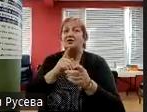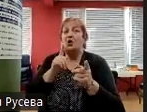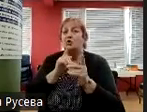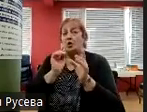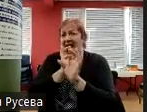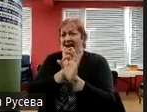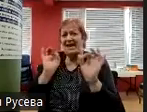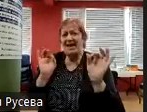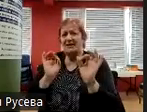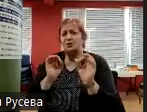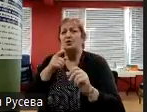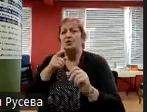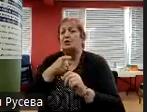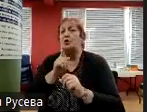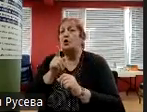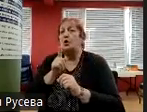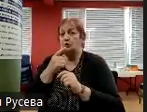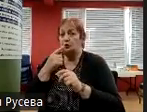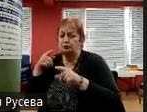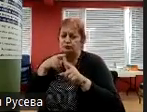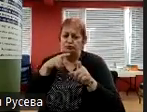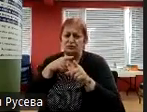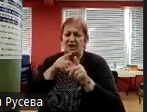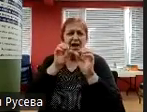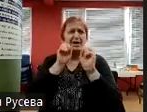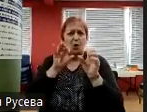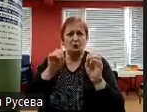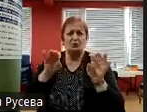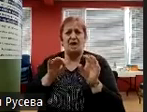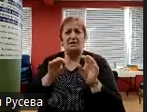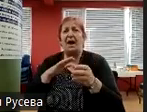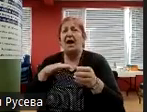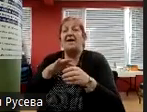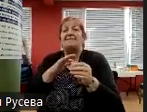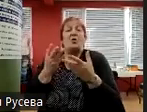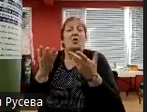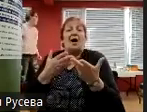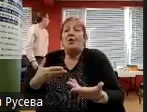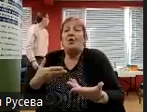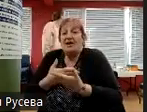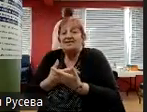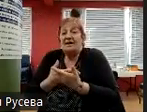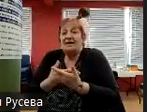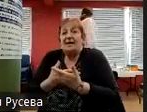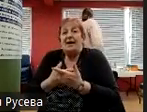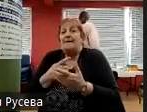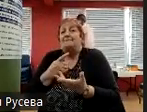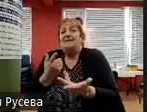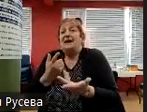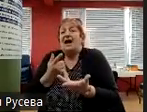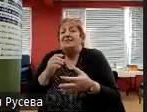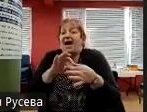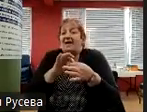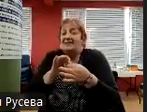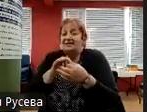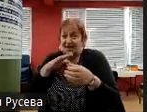ясно за този, който ви следи съобщенията, върху какво искате каква е връзката,